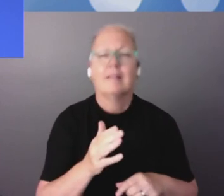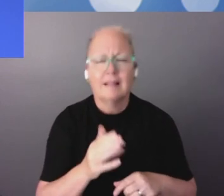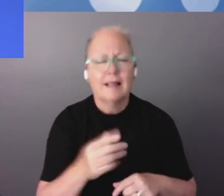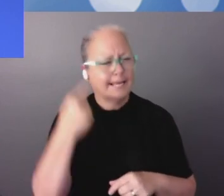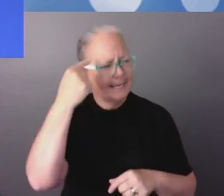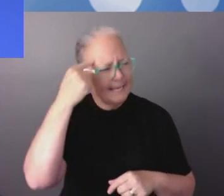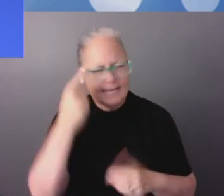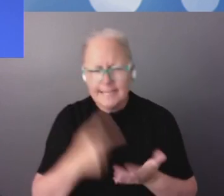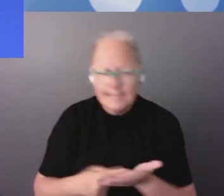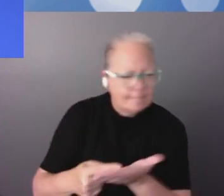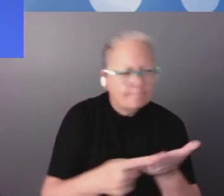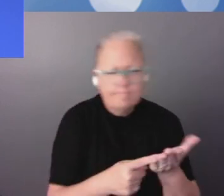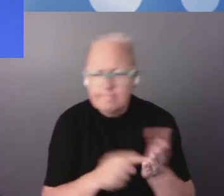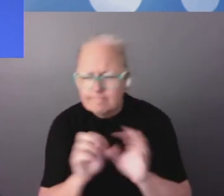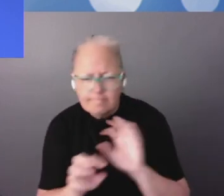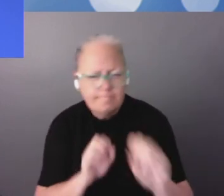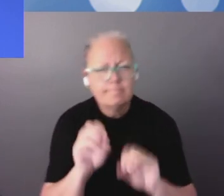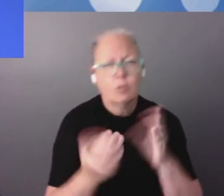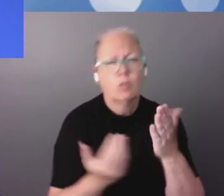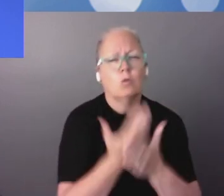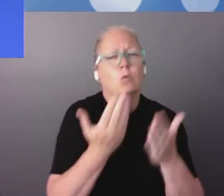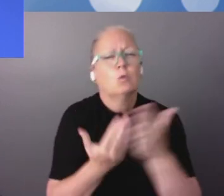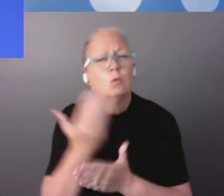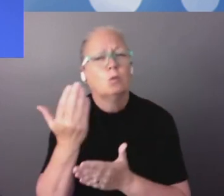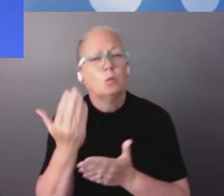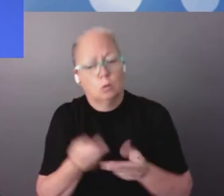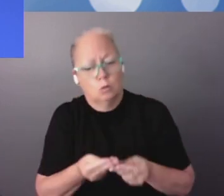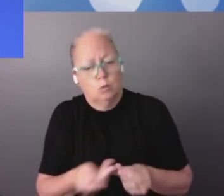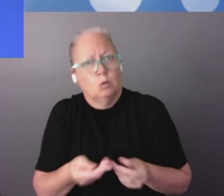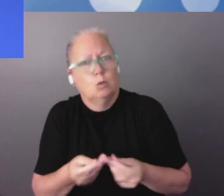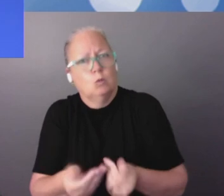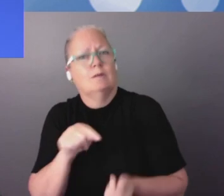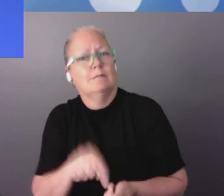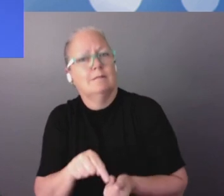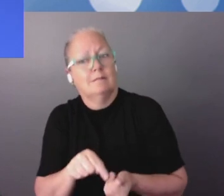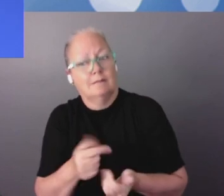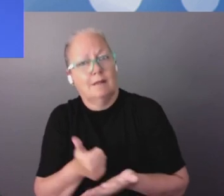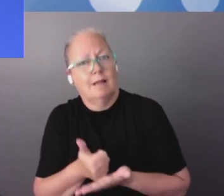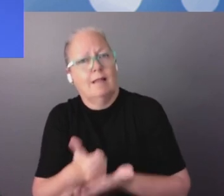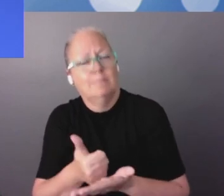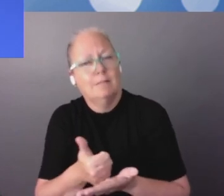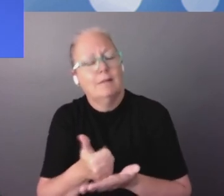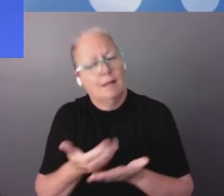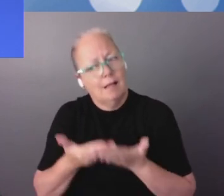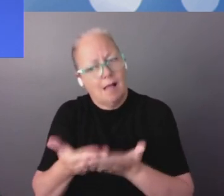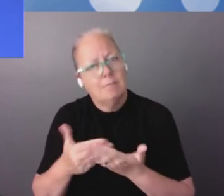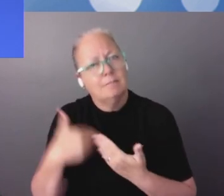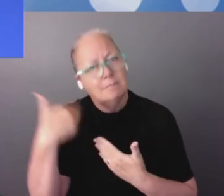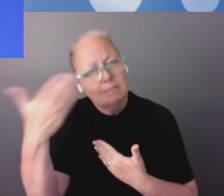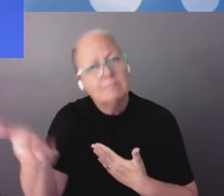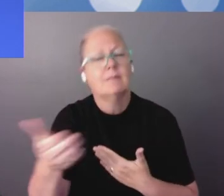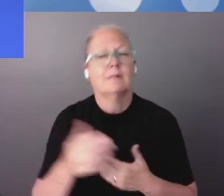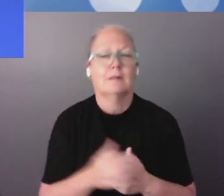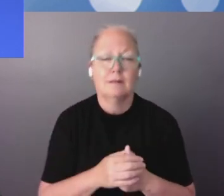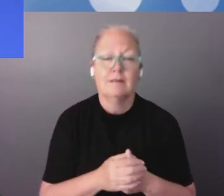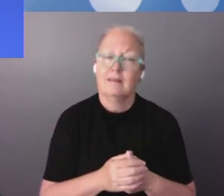能够实施这些新的规章制度在世界的各个国家。非常感